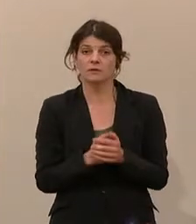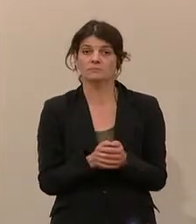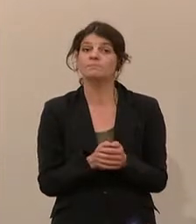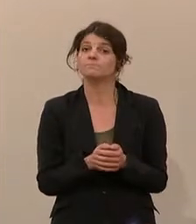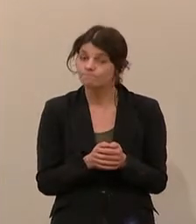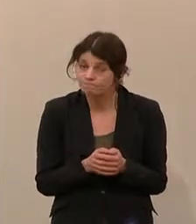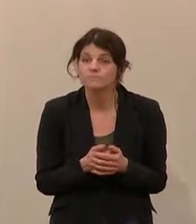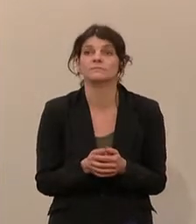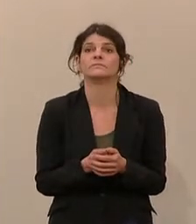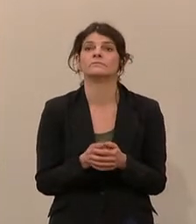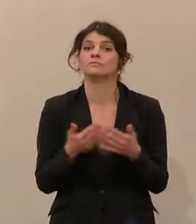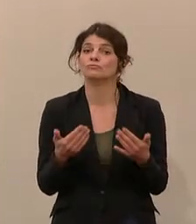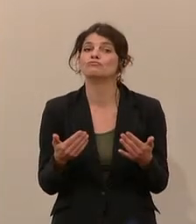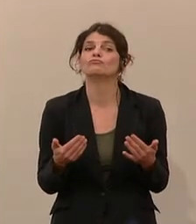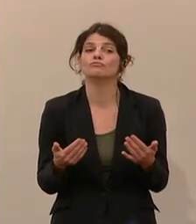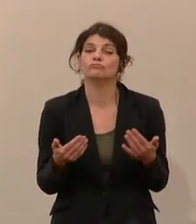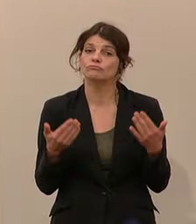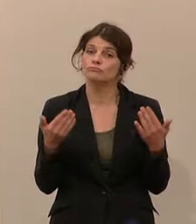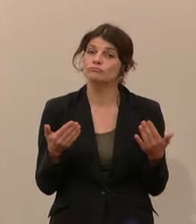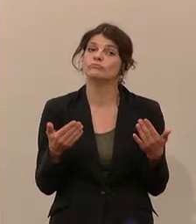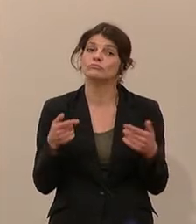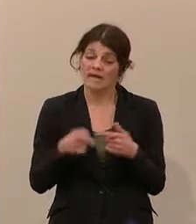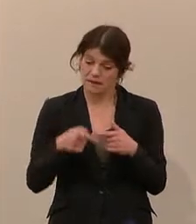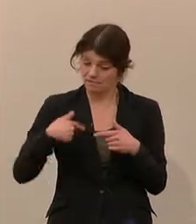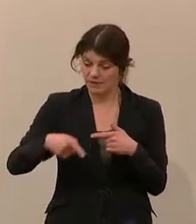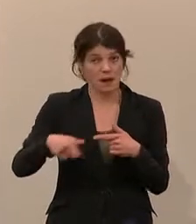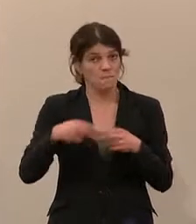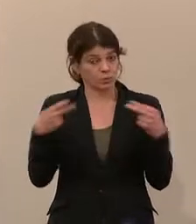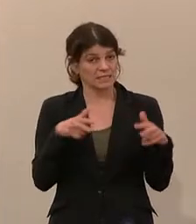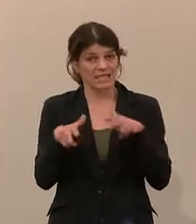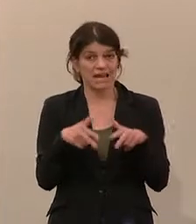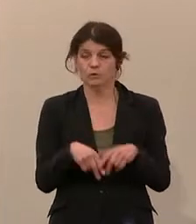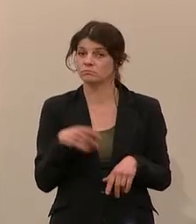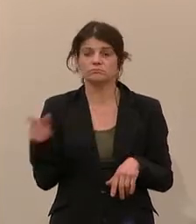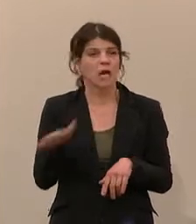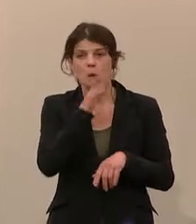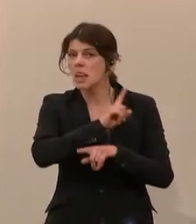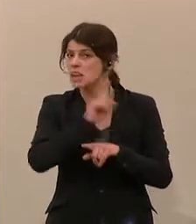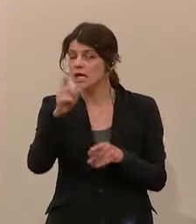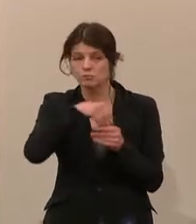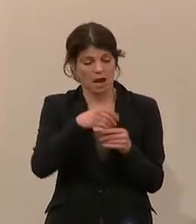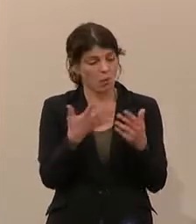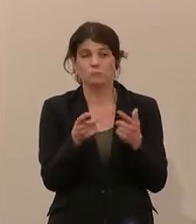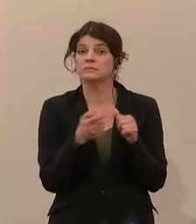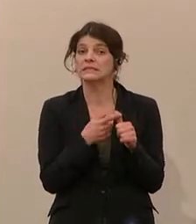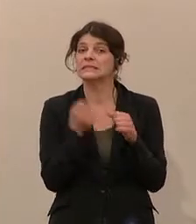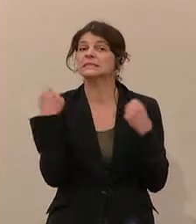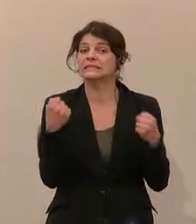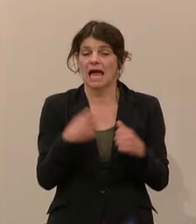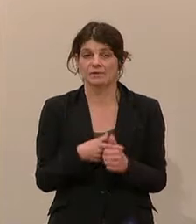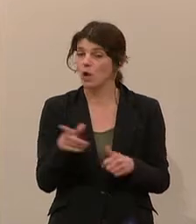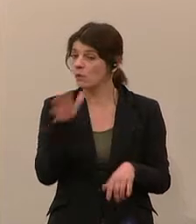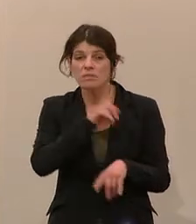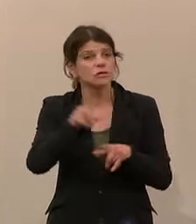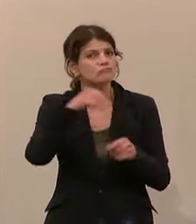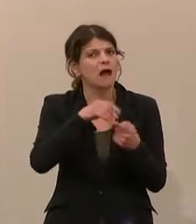diesem Zusammenhang, es wird im Rahmen dieser Bundesregierung nicht gespart bei der Sicherheit und es wird nicht